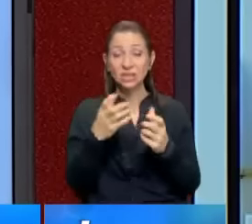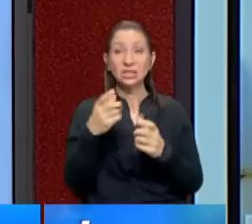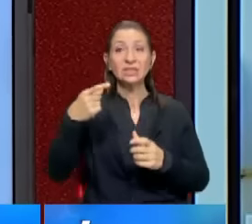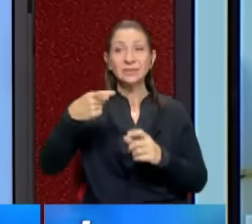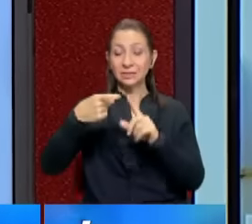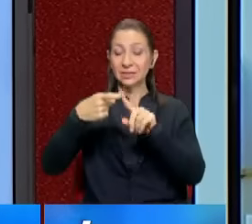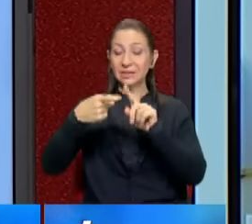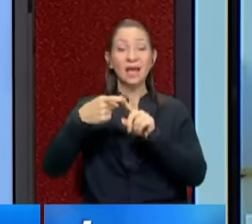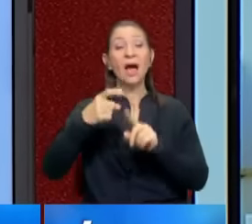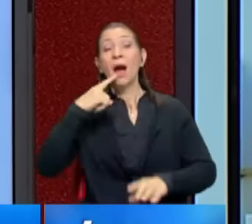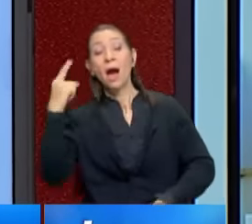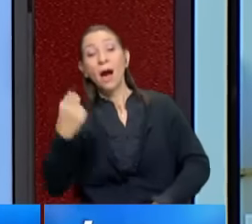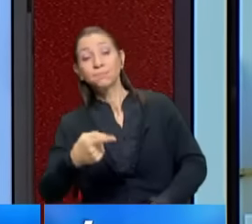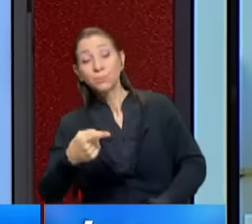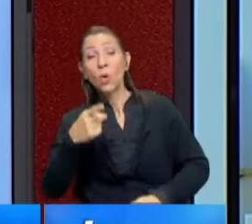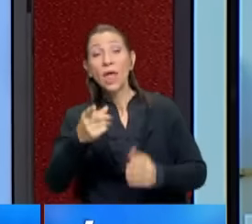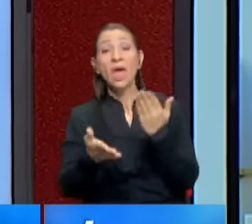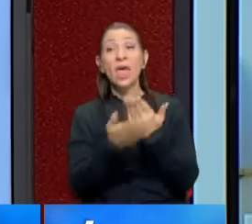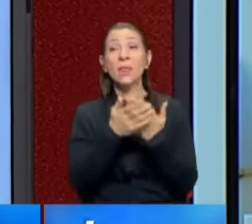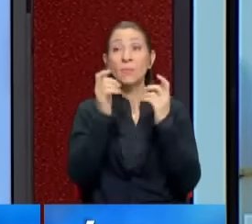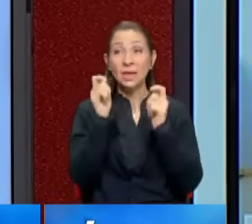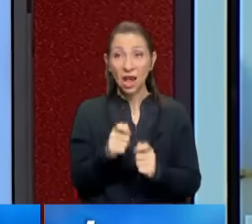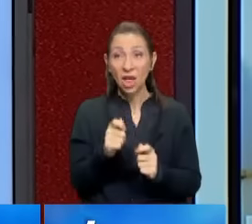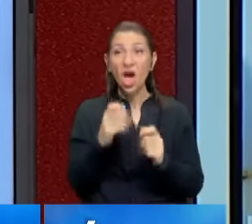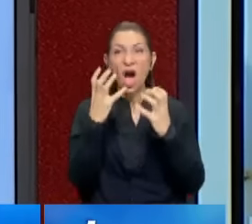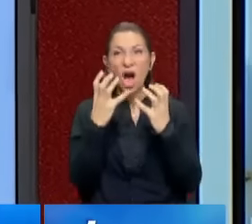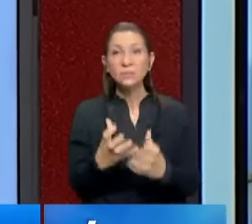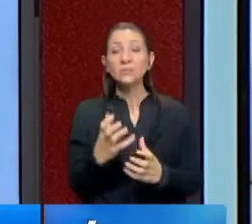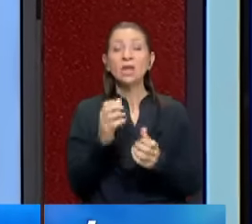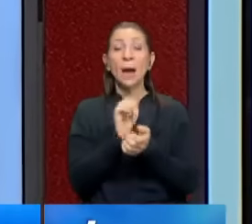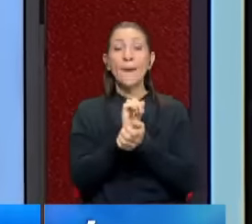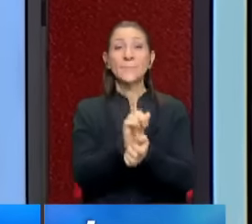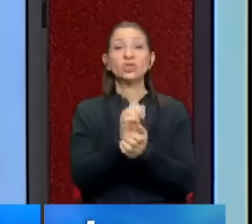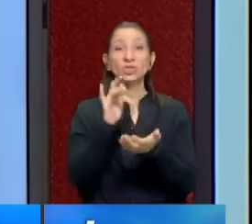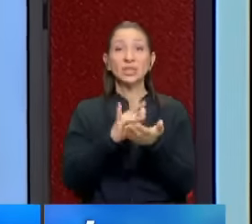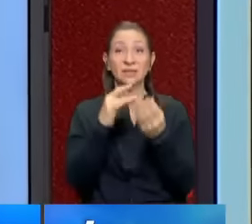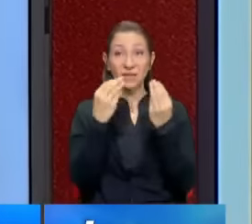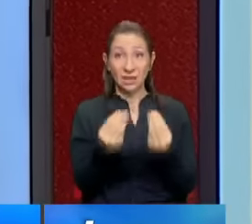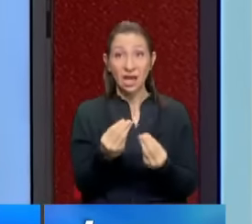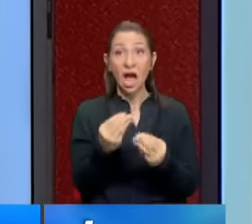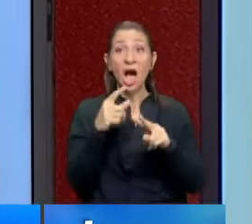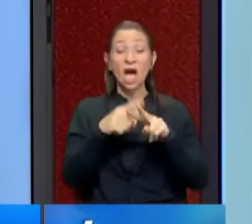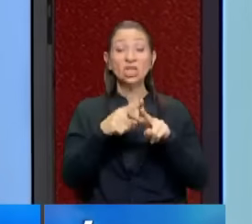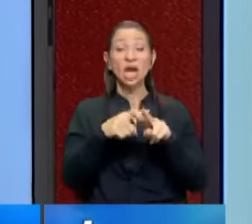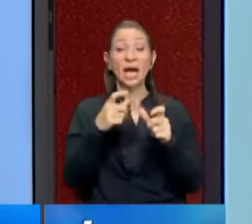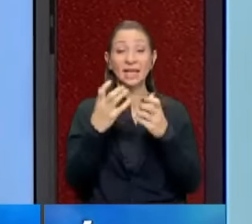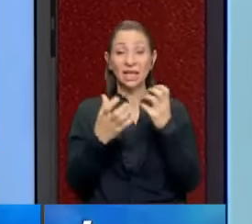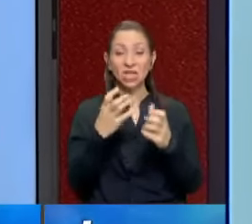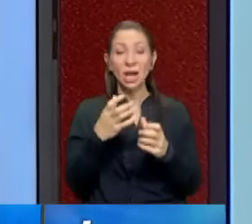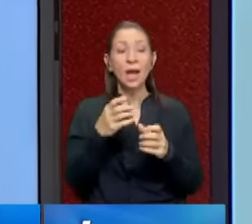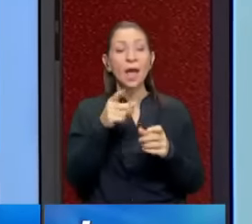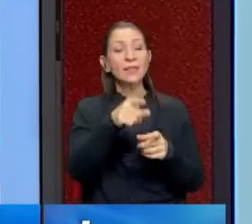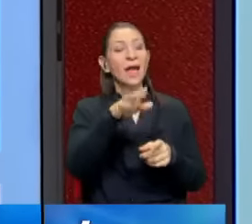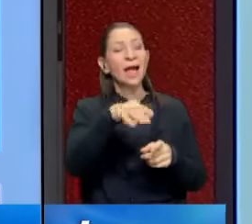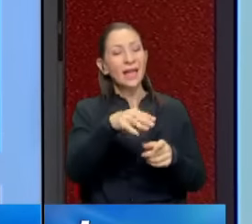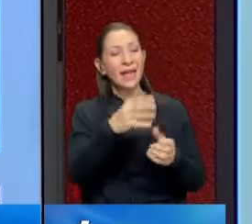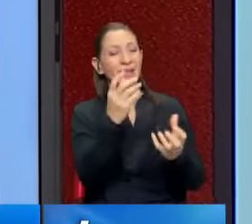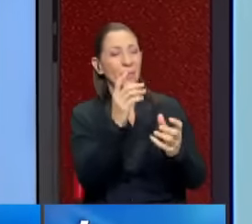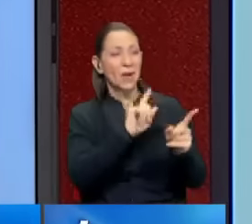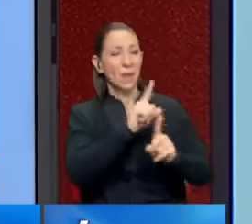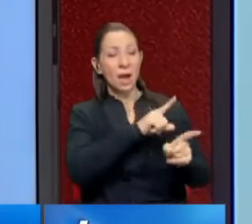tetikçi, azmettirici ve ona yardım edenlere ağırlaştırılmış hapis cezası verildi. Ayşe Ateş, ayakçılar yargılandı,